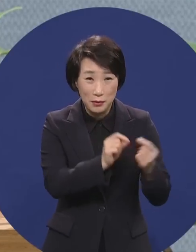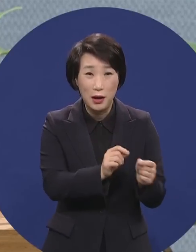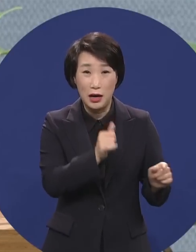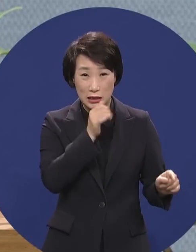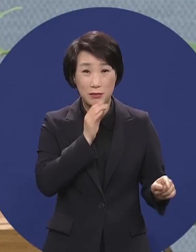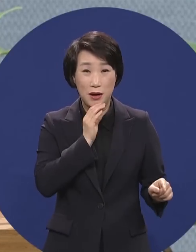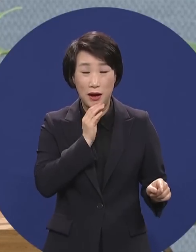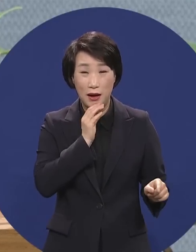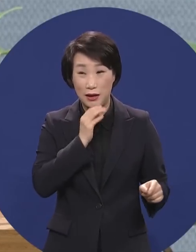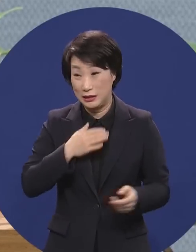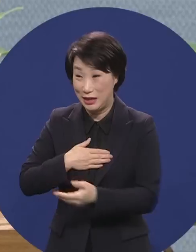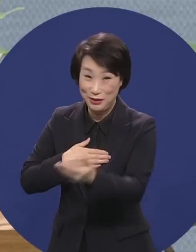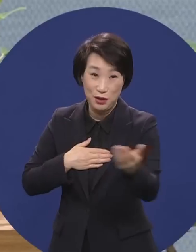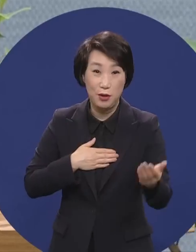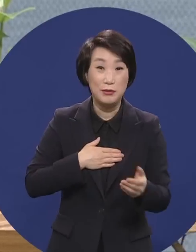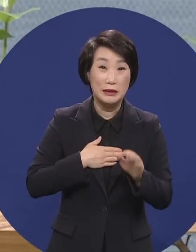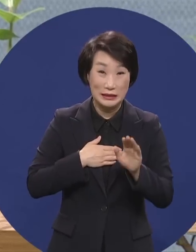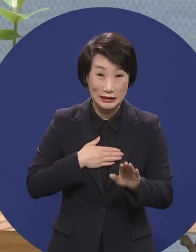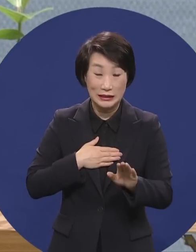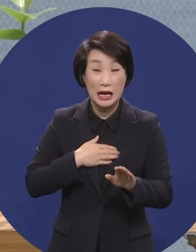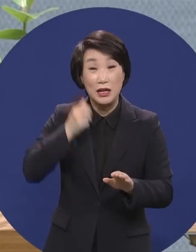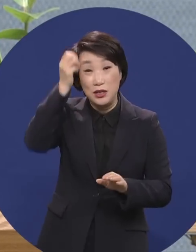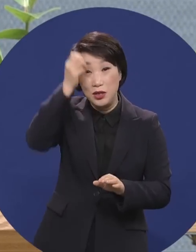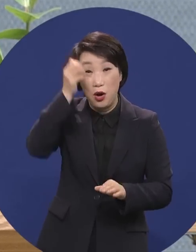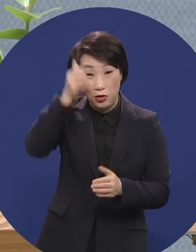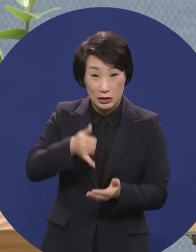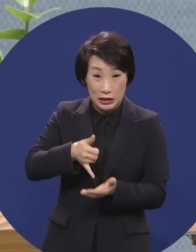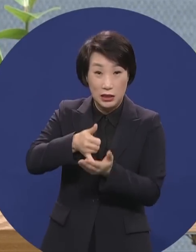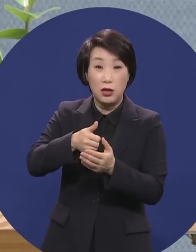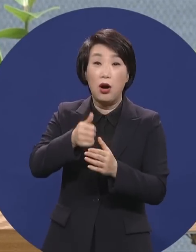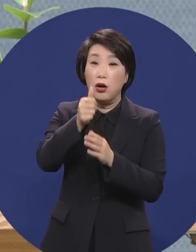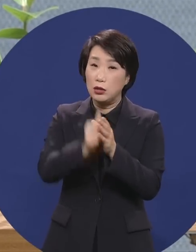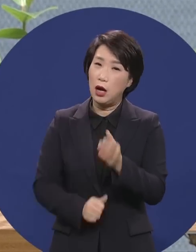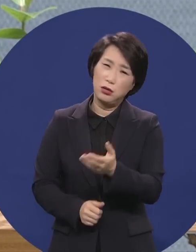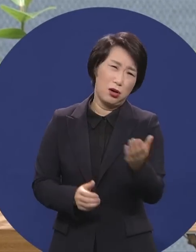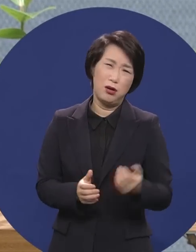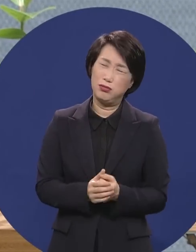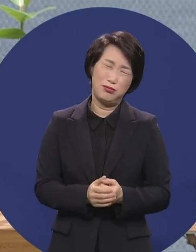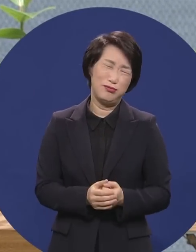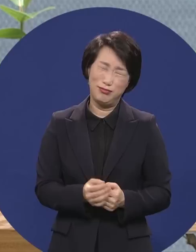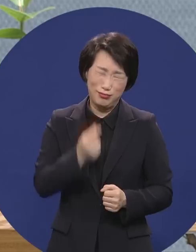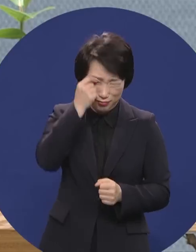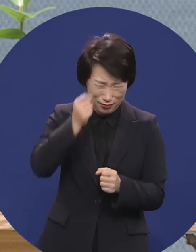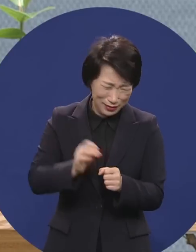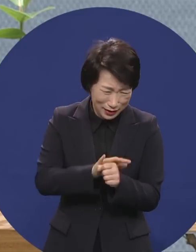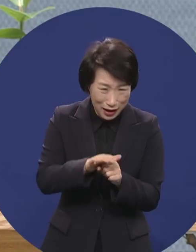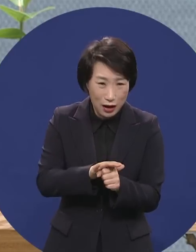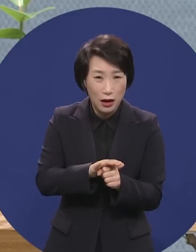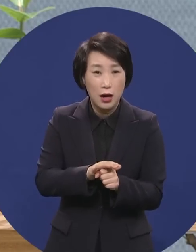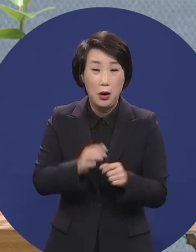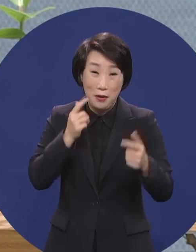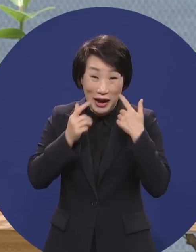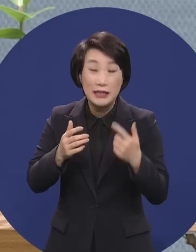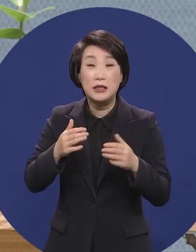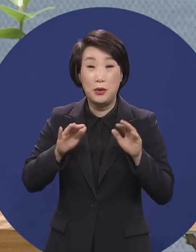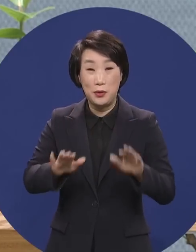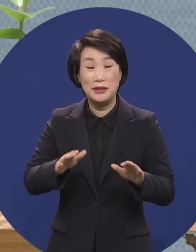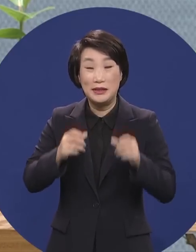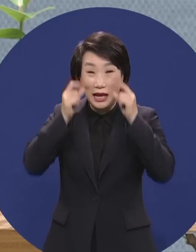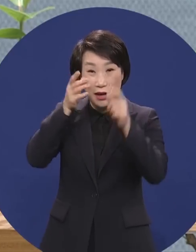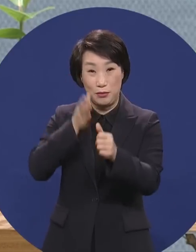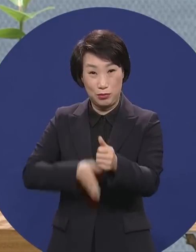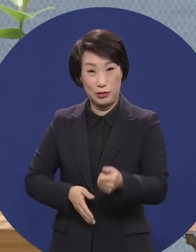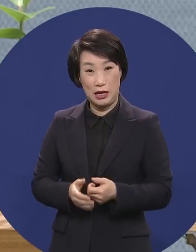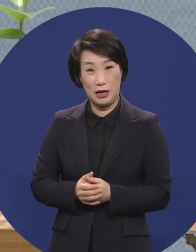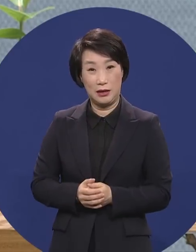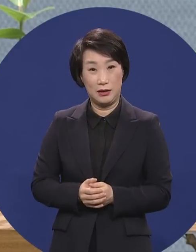닥쳐왔던가. 여러분에게 정말로 영적으로 인격적인 타락은 얼마나 비참하고 참혹하다는 사실을 잘